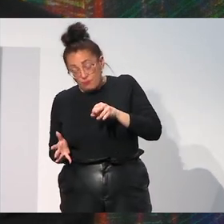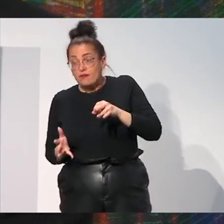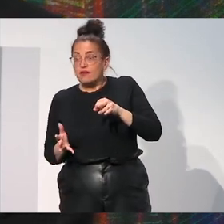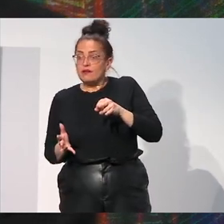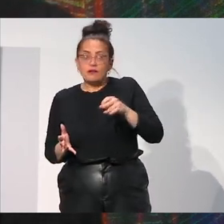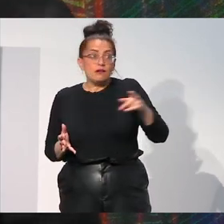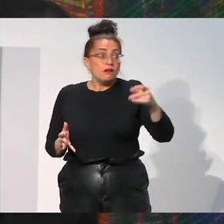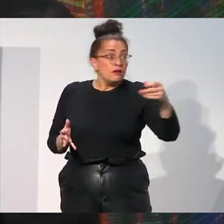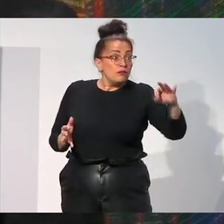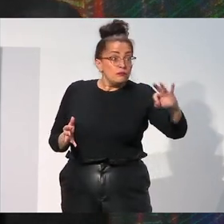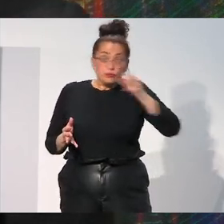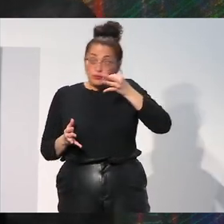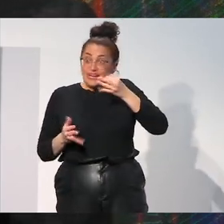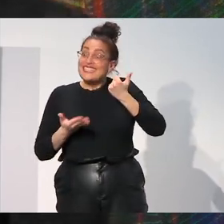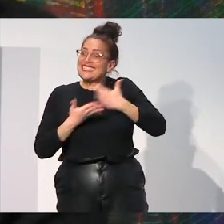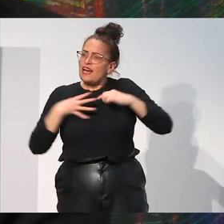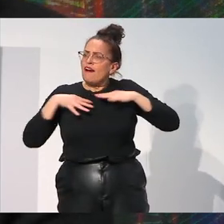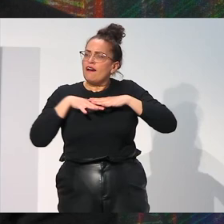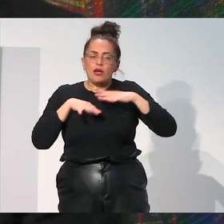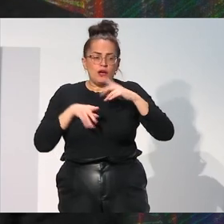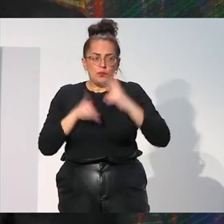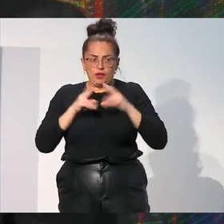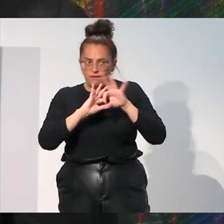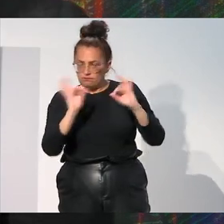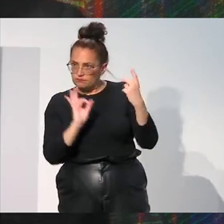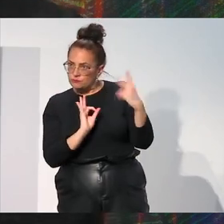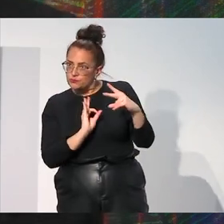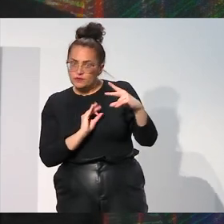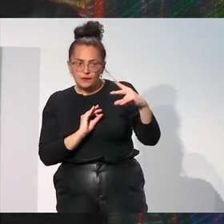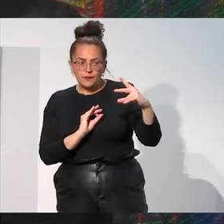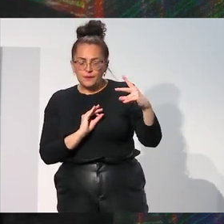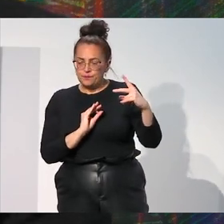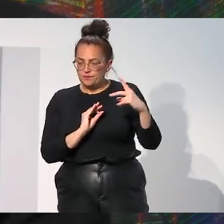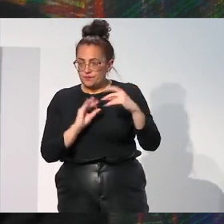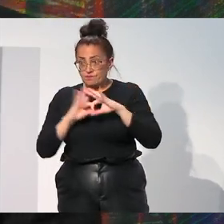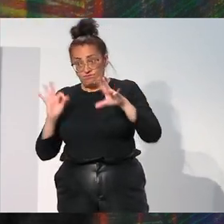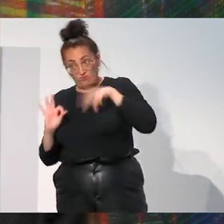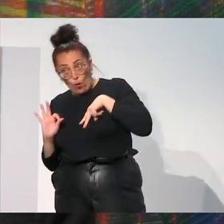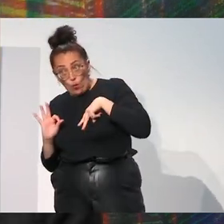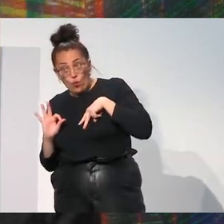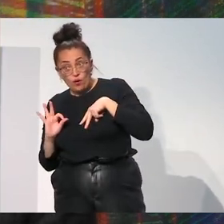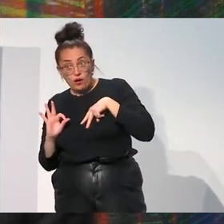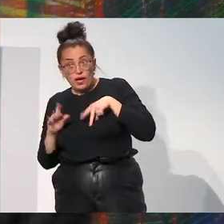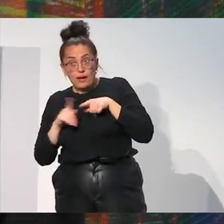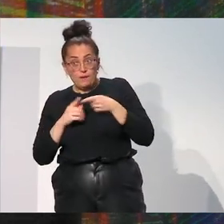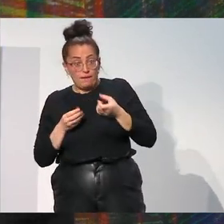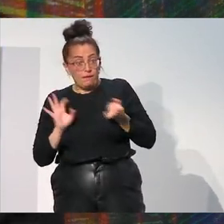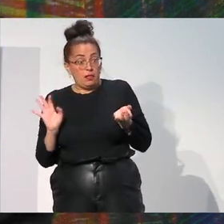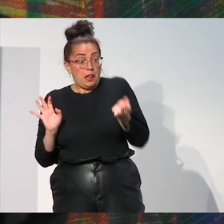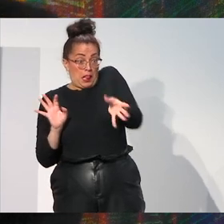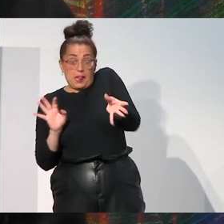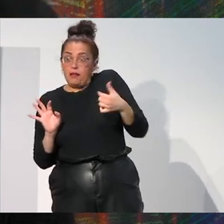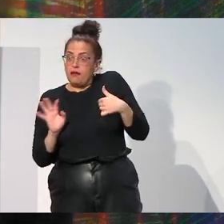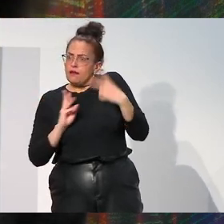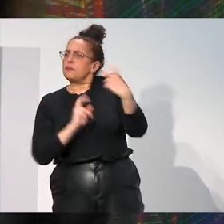intersection. Une façon, je vais trouver une phrase qui va vous permettre de comprendre ce que je veux dire, vous allez